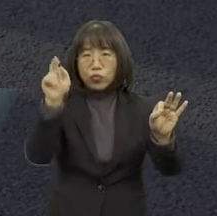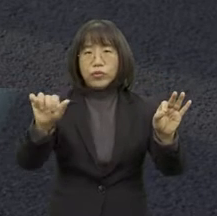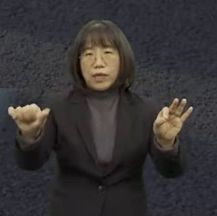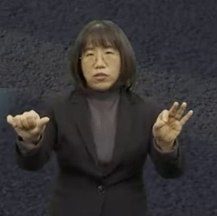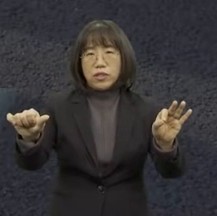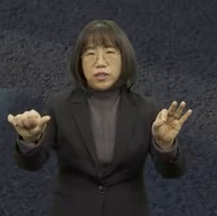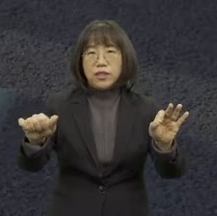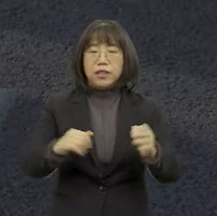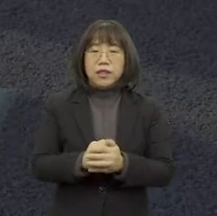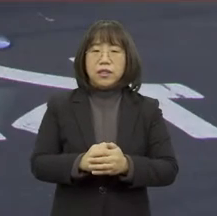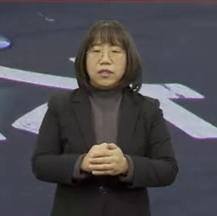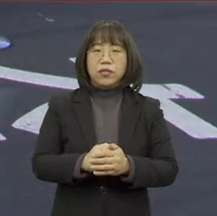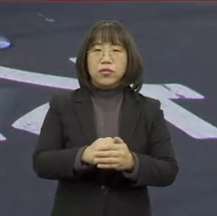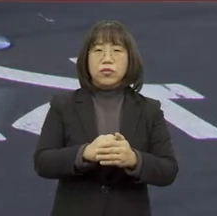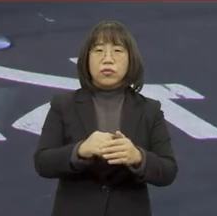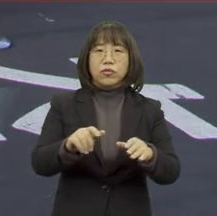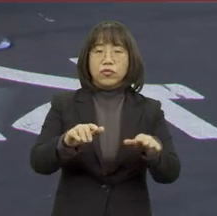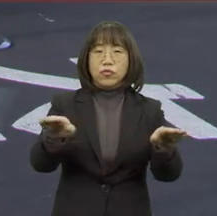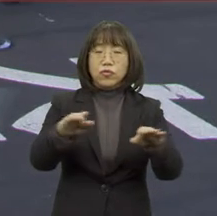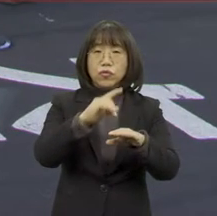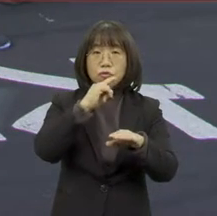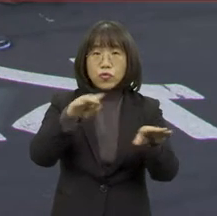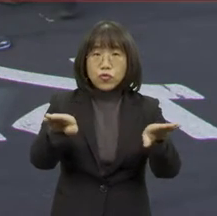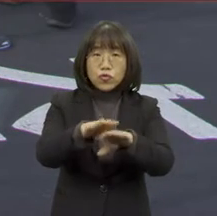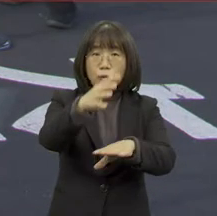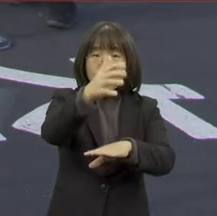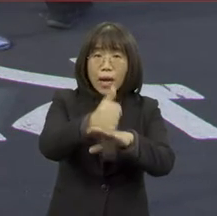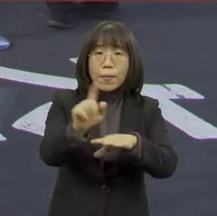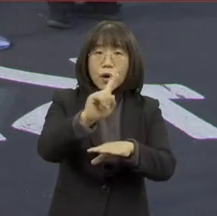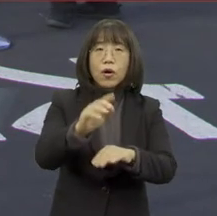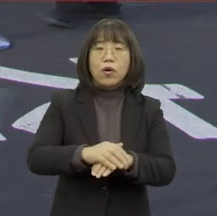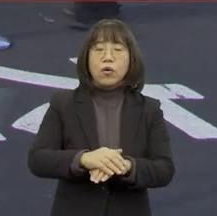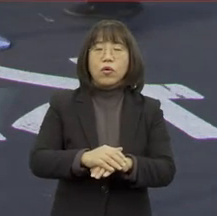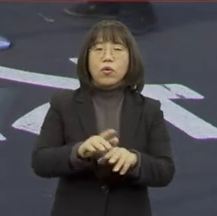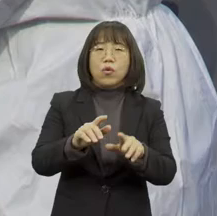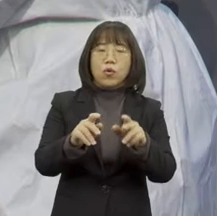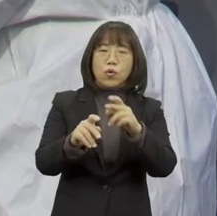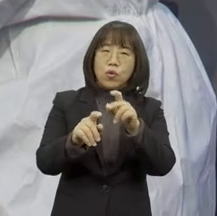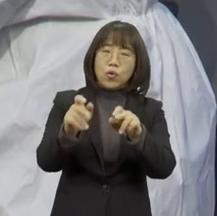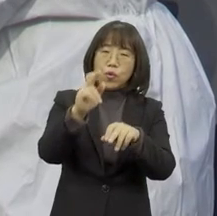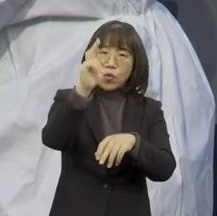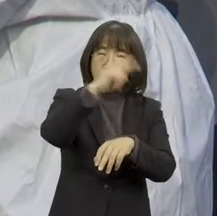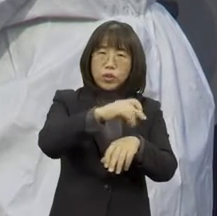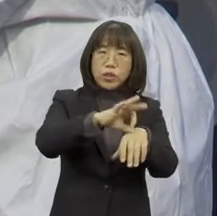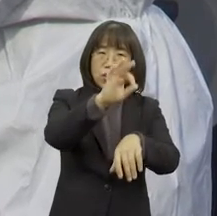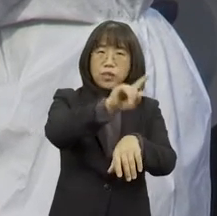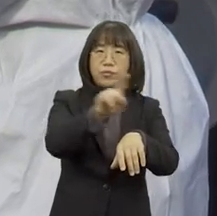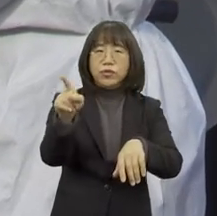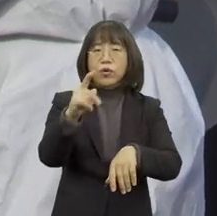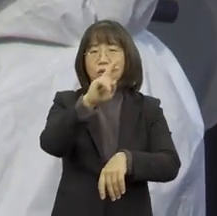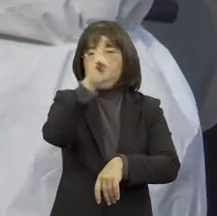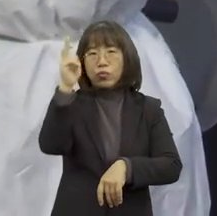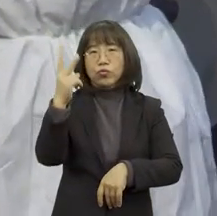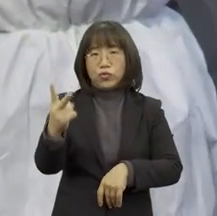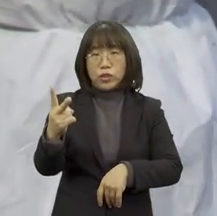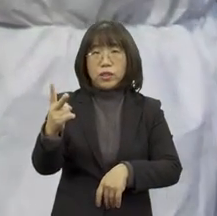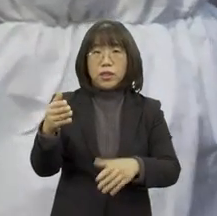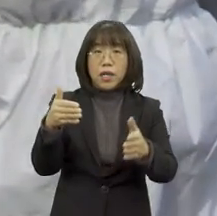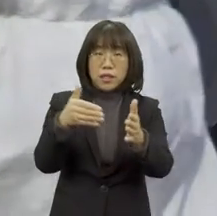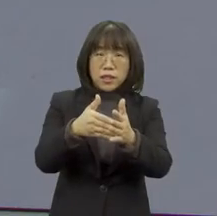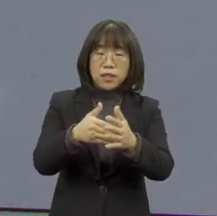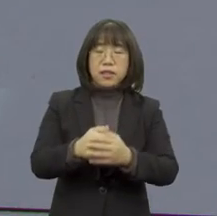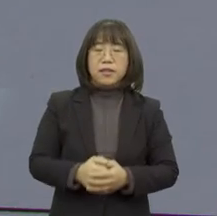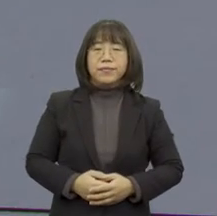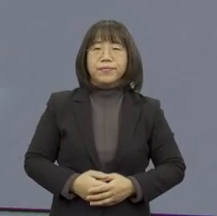5시까지 주말은 오전 10시부터 오후 2시까지 의 검사가 가능합니다 검사는 증상